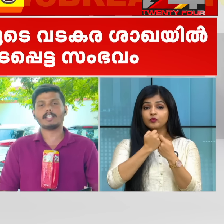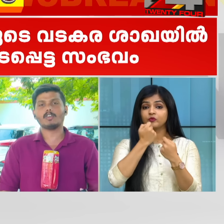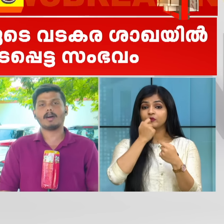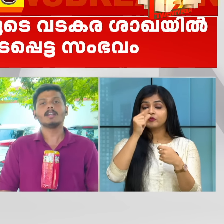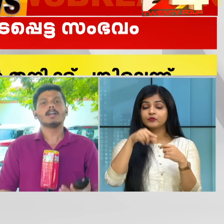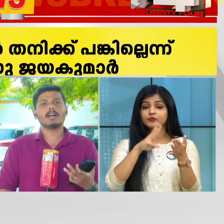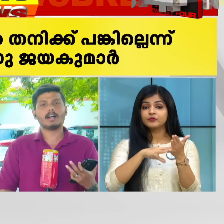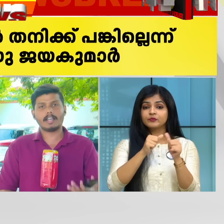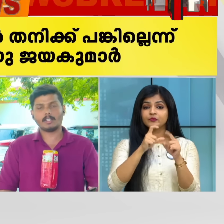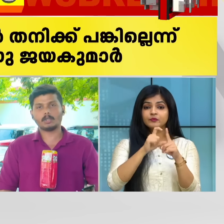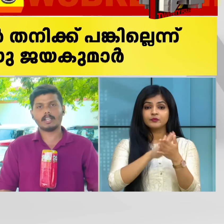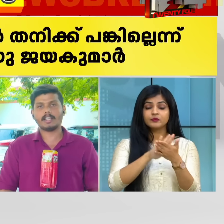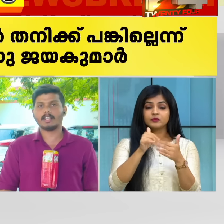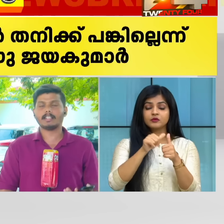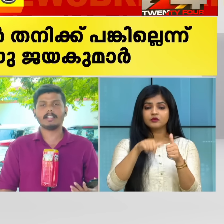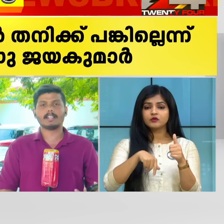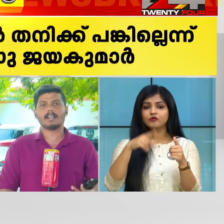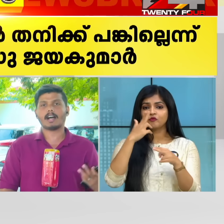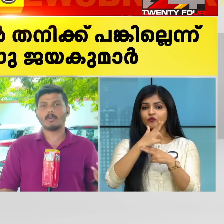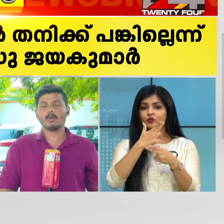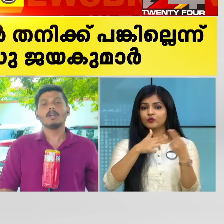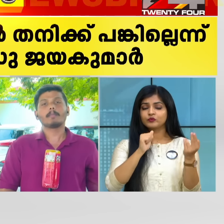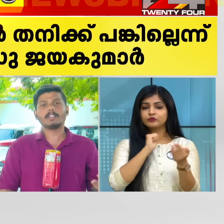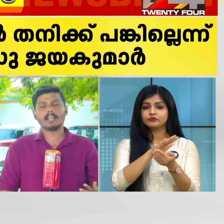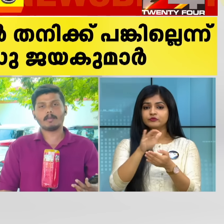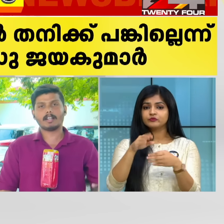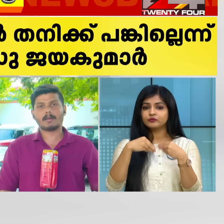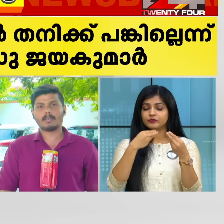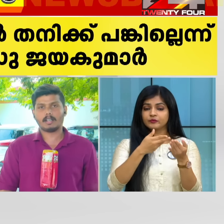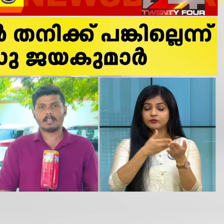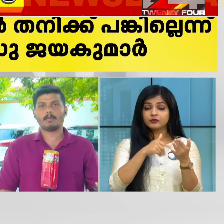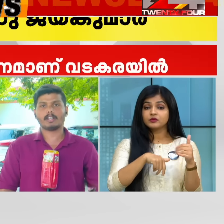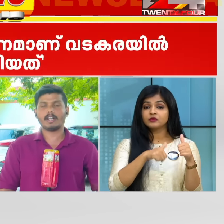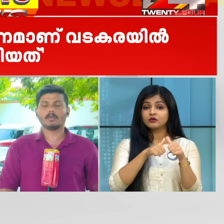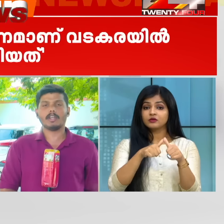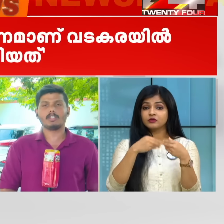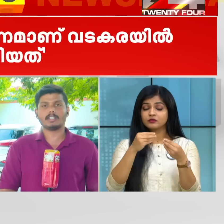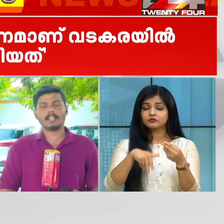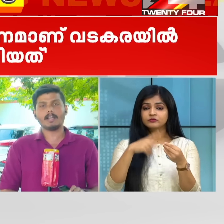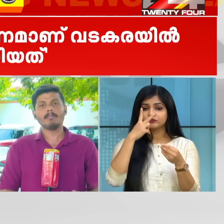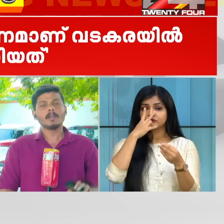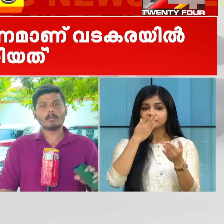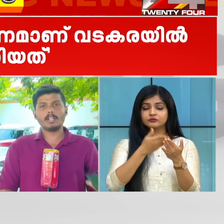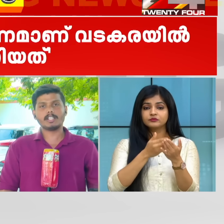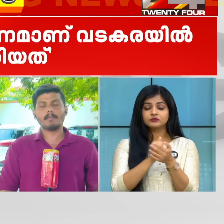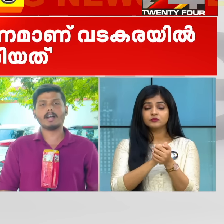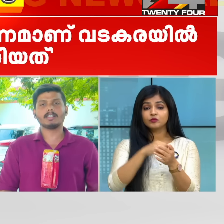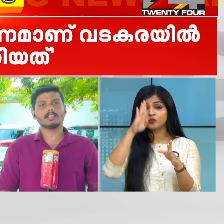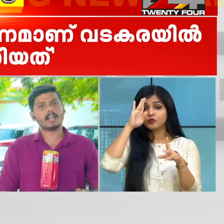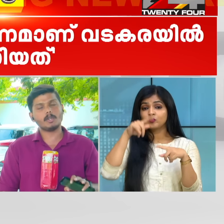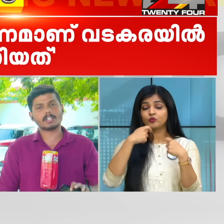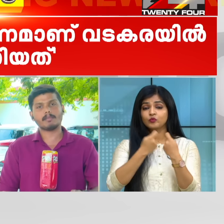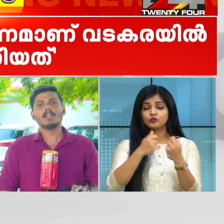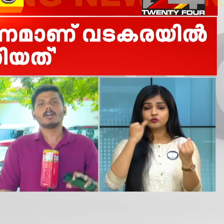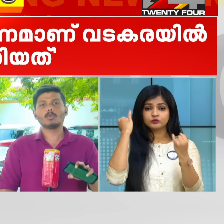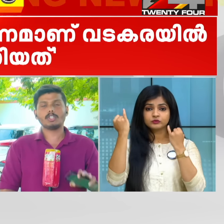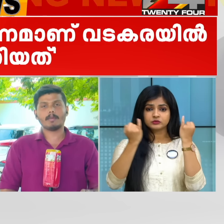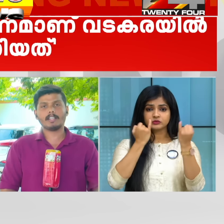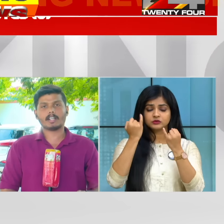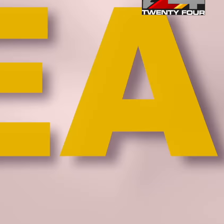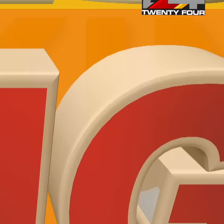ജയകുമാർ അയച്ചു നൽകിയത്. അതിന്റെ ആ ഒരു പ്രതികരണമാണ് നാം ഇപ്പോൾ കേൾക്കുകയും ചെയ്തത്. ഏതായാലും പോലീസിന്റെ ഭാഗത്തുനിന്ന് അന്വേഷണം